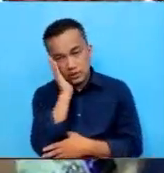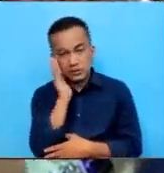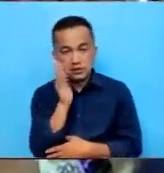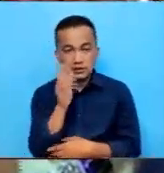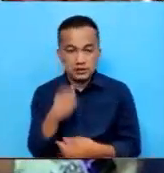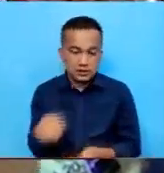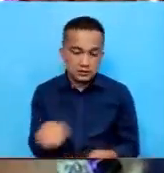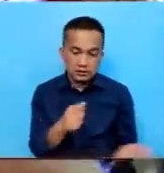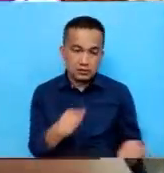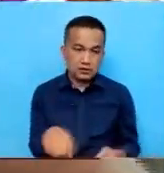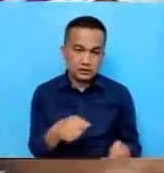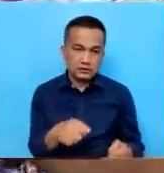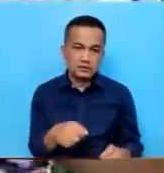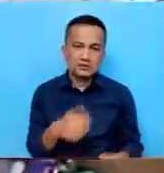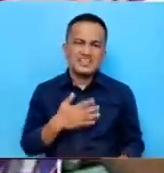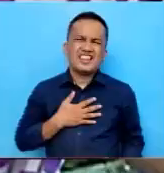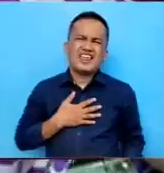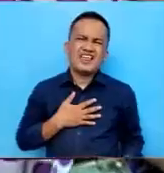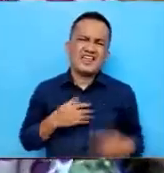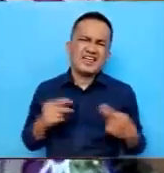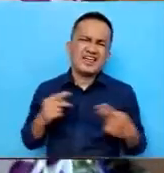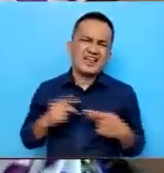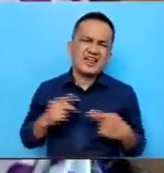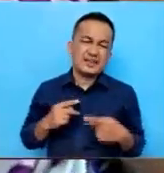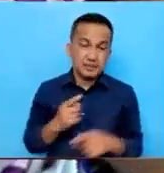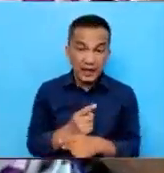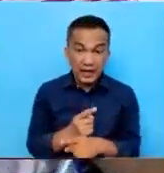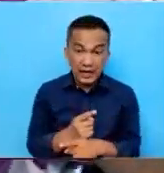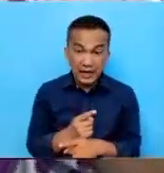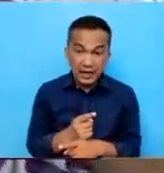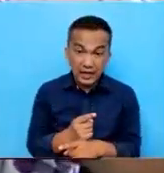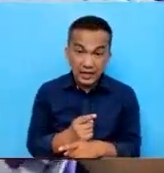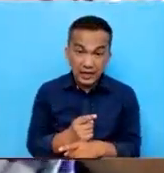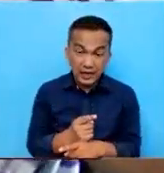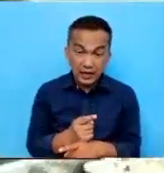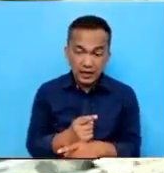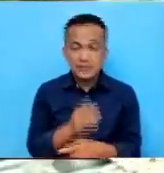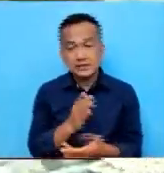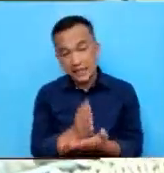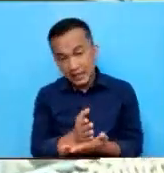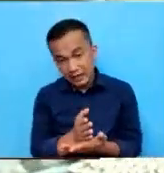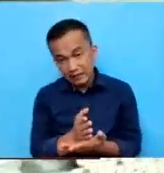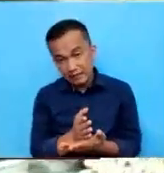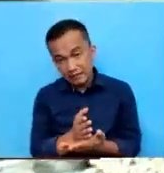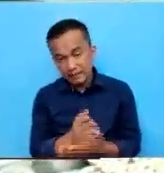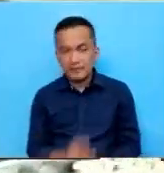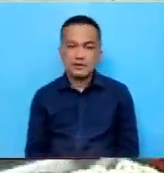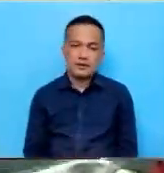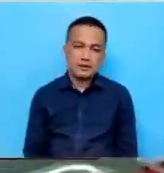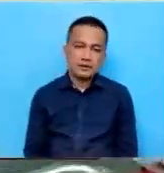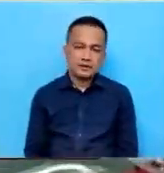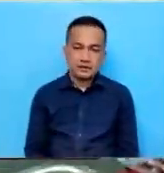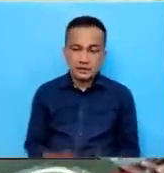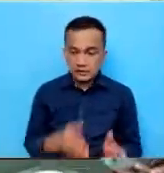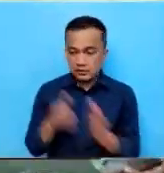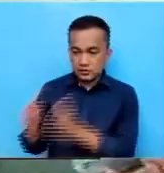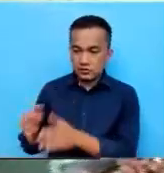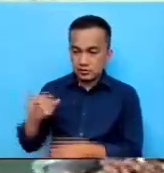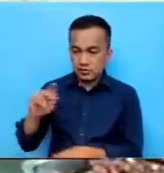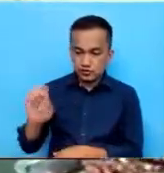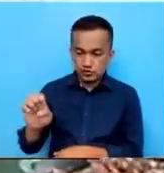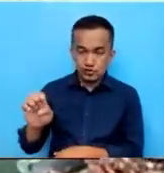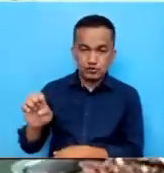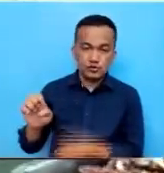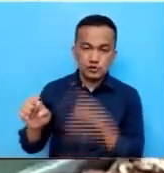siyempre sasakit ang dibdib mo. Diba? O hinto muna. Si Mang Jun nga, nagbukas pa